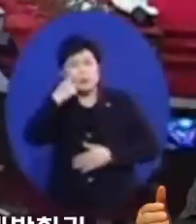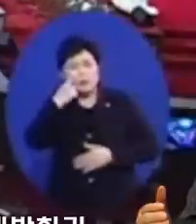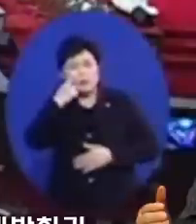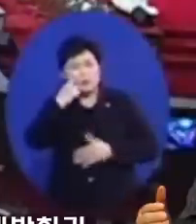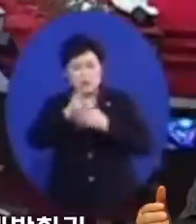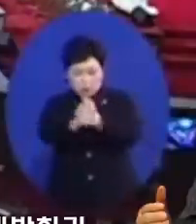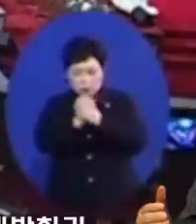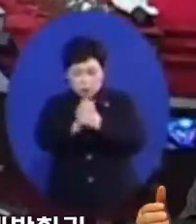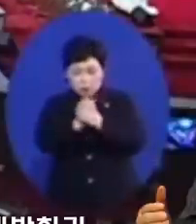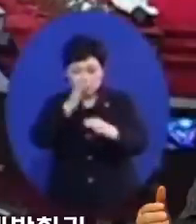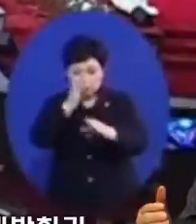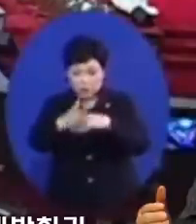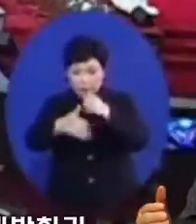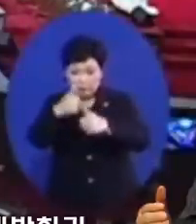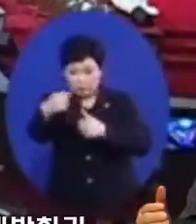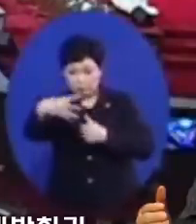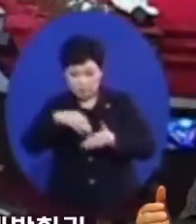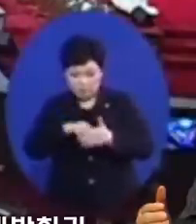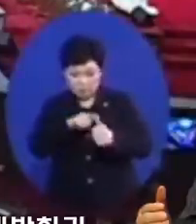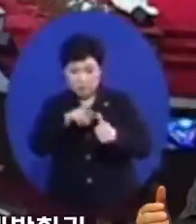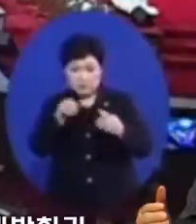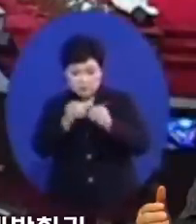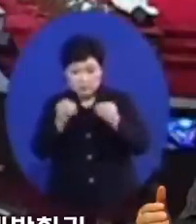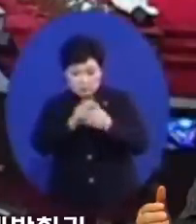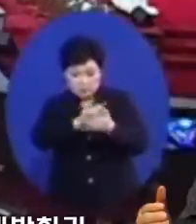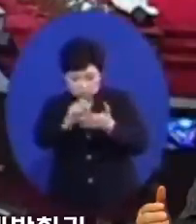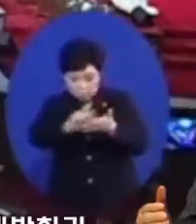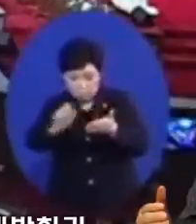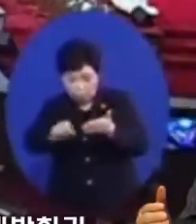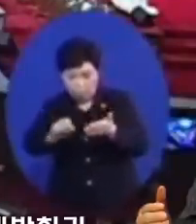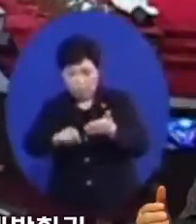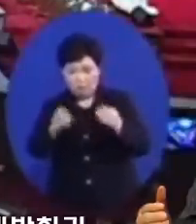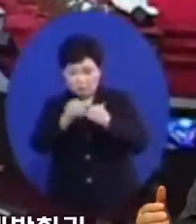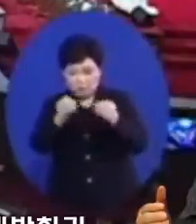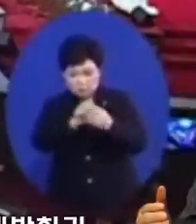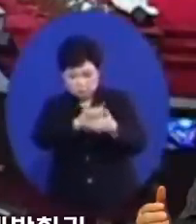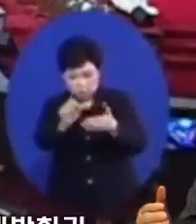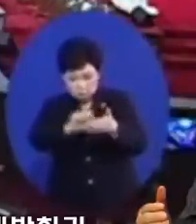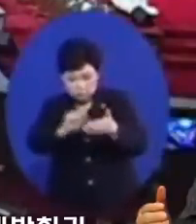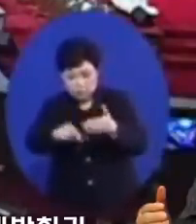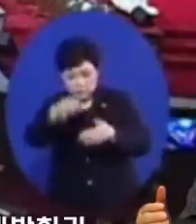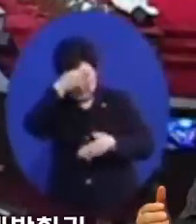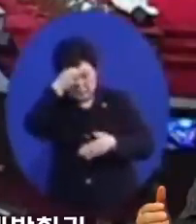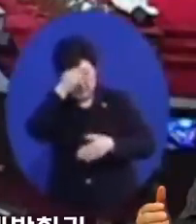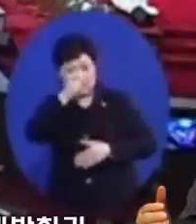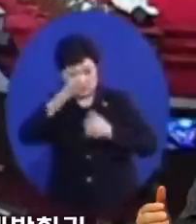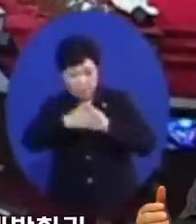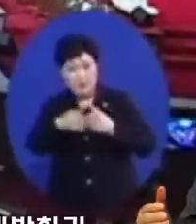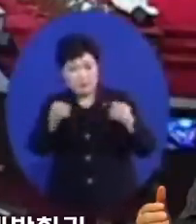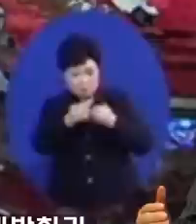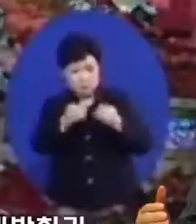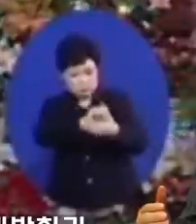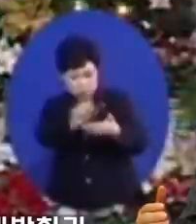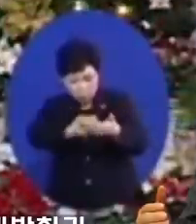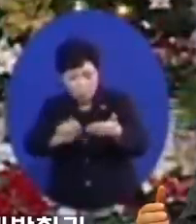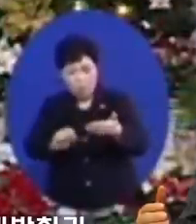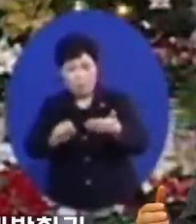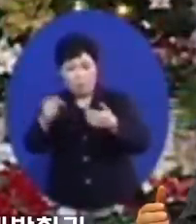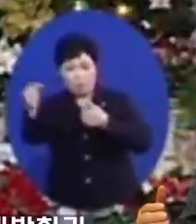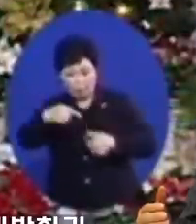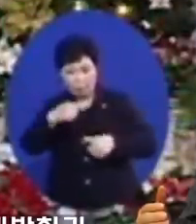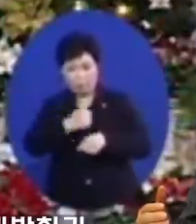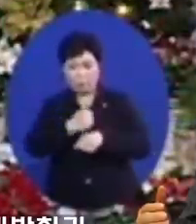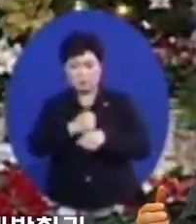하나님께서 그에게 말씀했습니다. 너는 글을 쓰라. 너는 너에게 글을 쓸 수 있는 달란트를 주었으니 글을 써라.